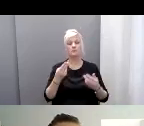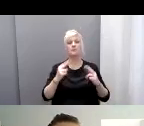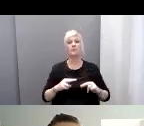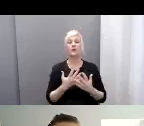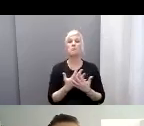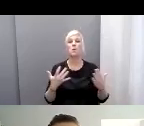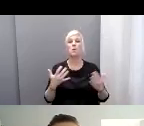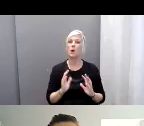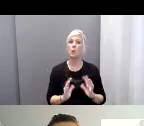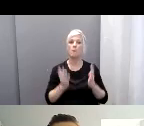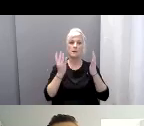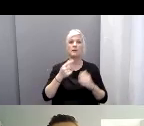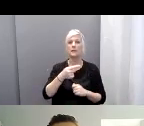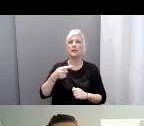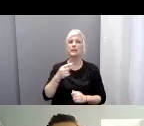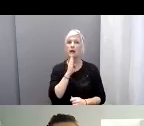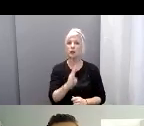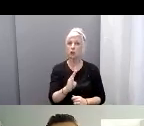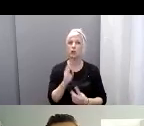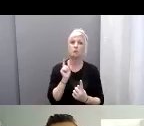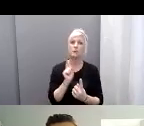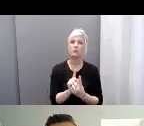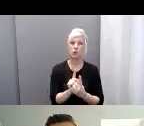upplever negativa attityder och bemötande.